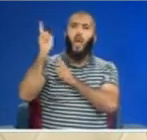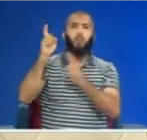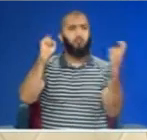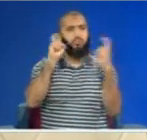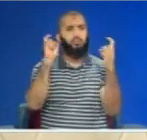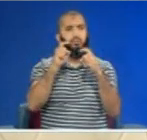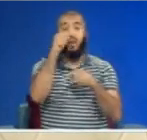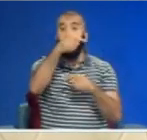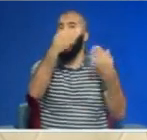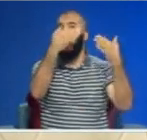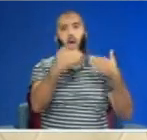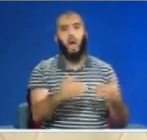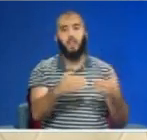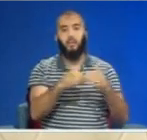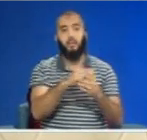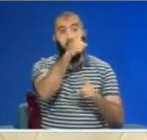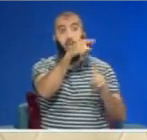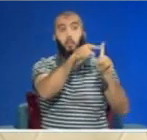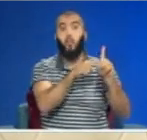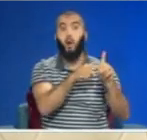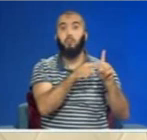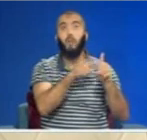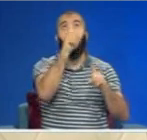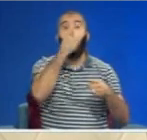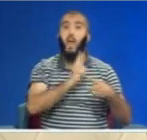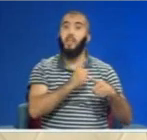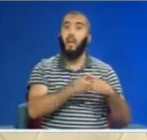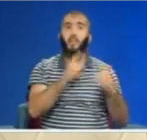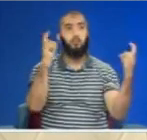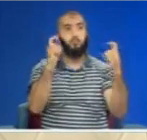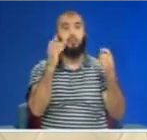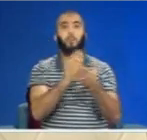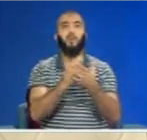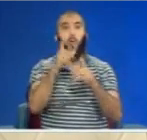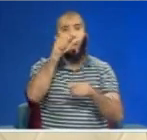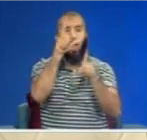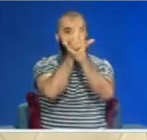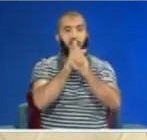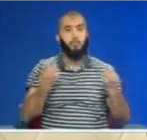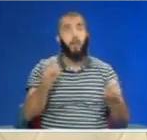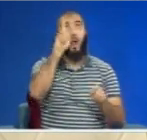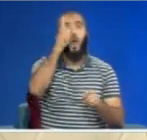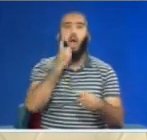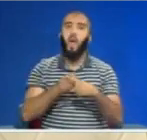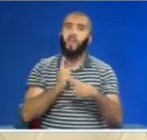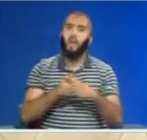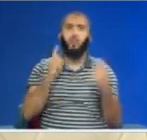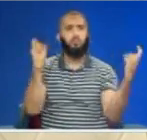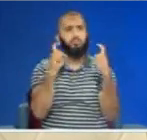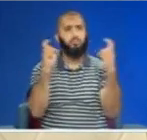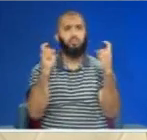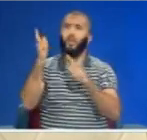والأمان. فلذلك سميت حرما لأنها محترمة ومحرمة، تحرم فيها كثير